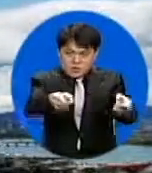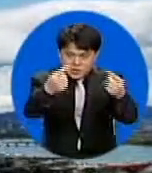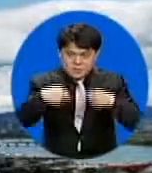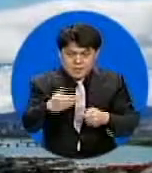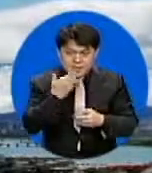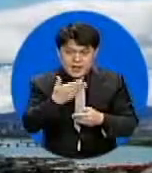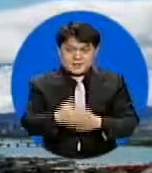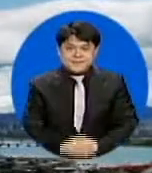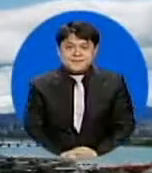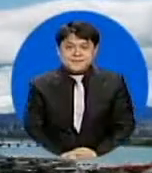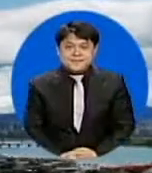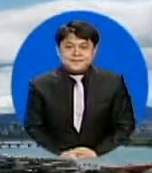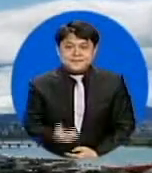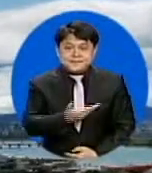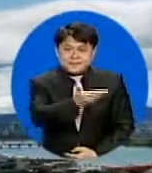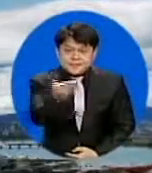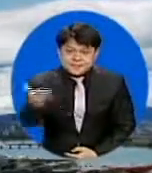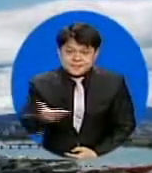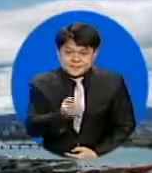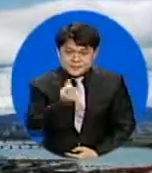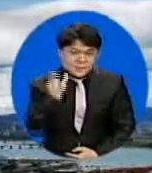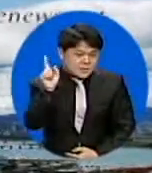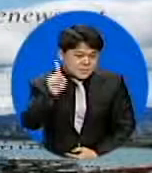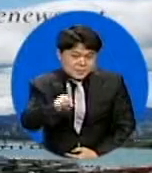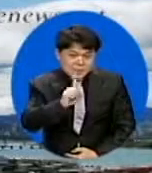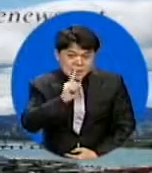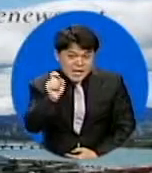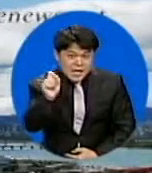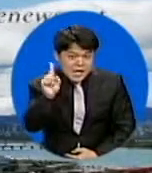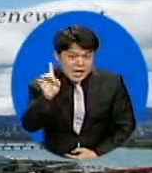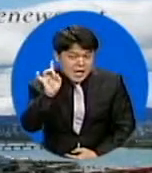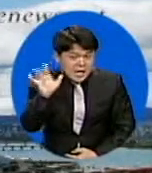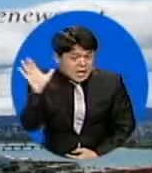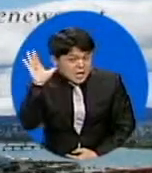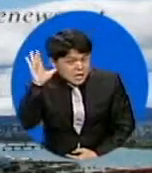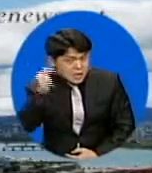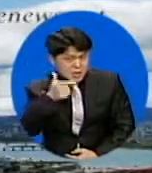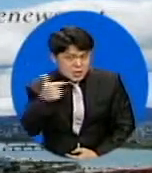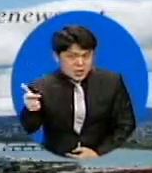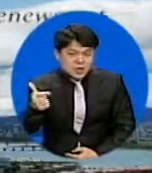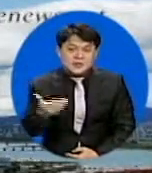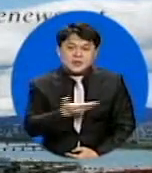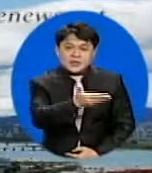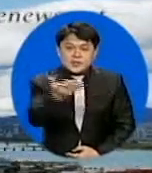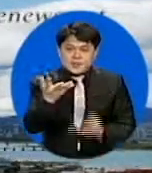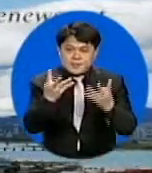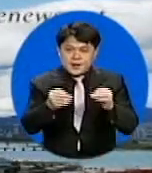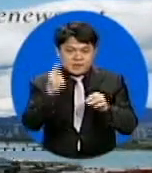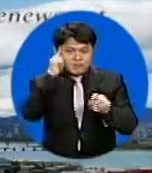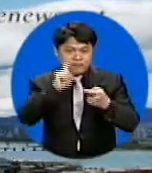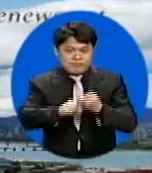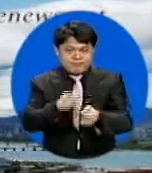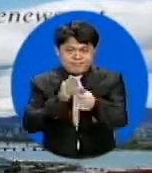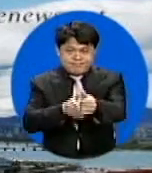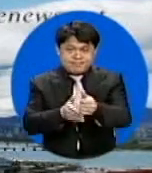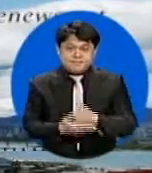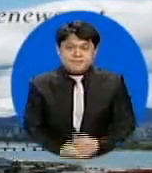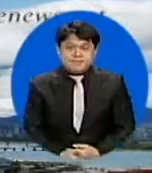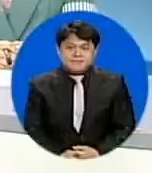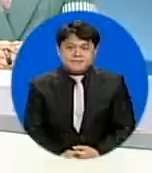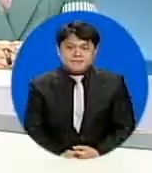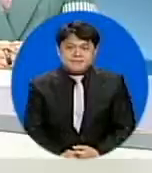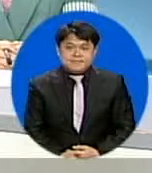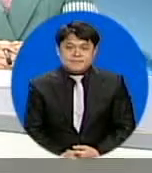있습니다. 여러분의 작은 소리도 크게 듣는 복지신문고, 여러분의 많은 관심 바랍니다.